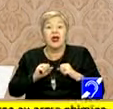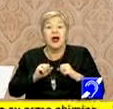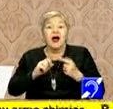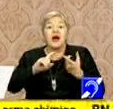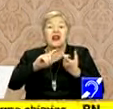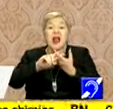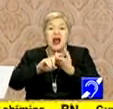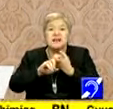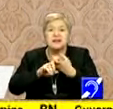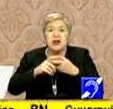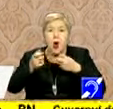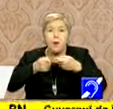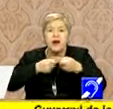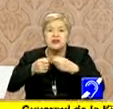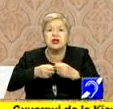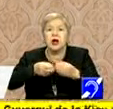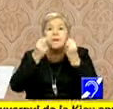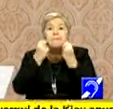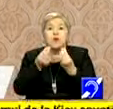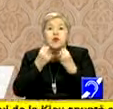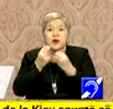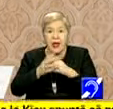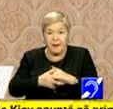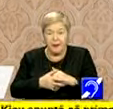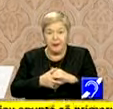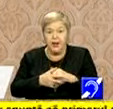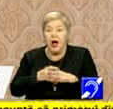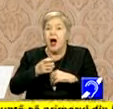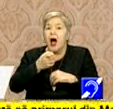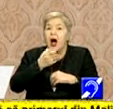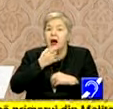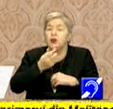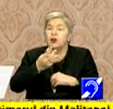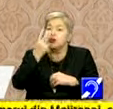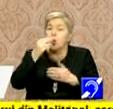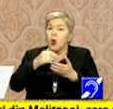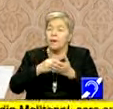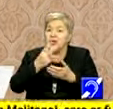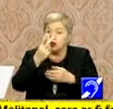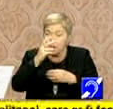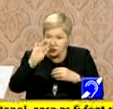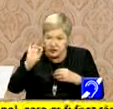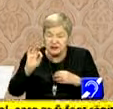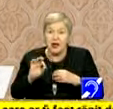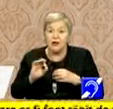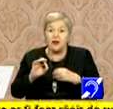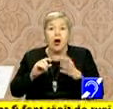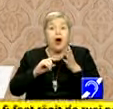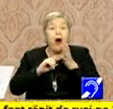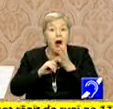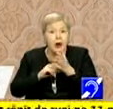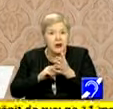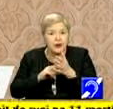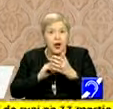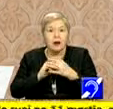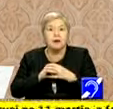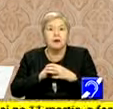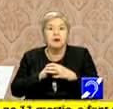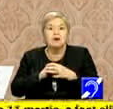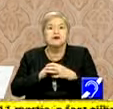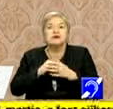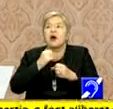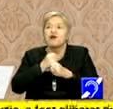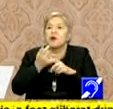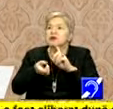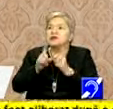relații comerciale foarte bune. În anul 2020, datele indică că au avut loc